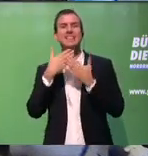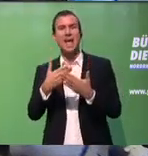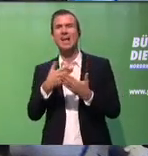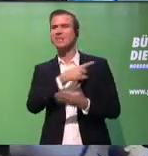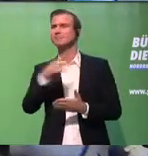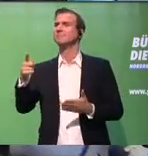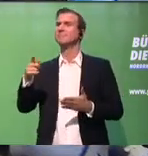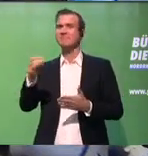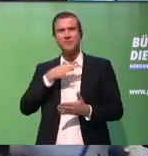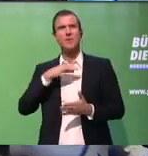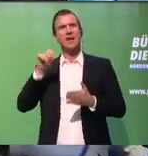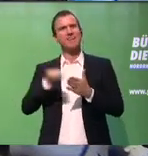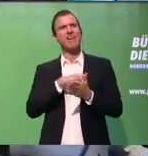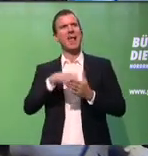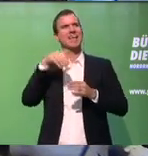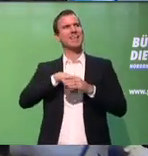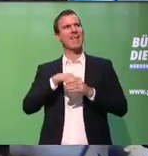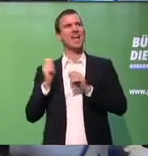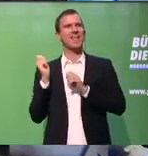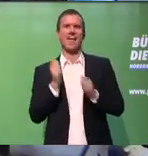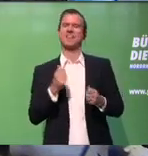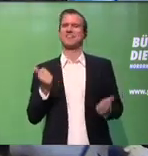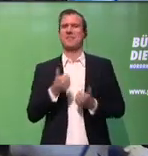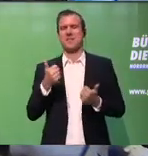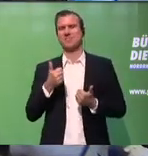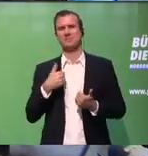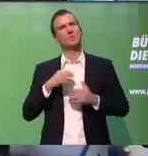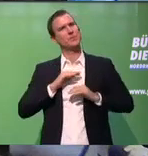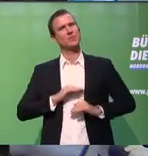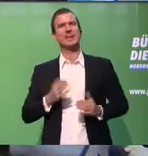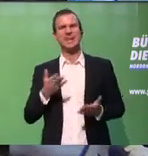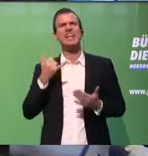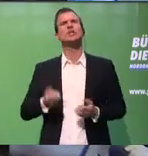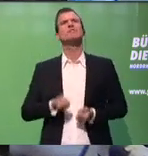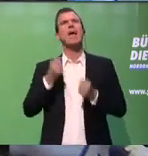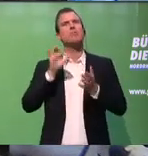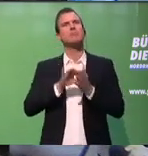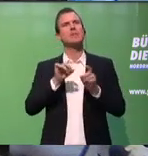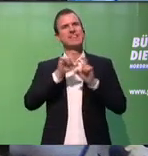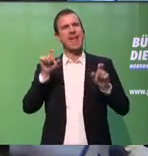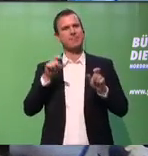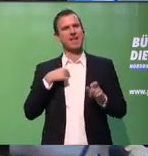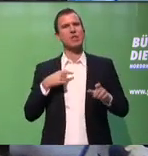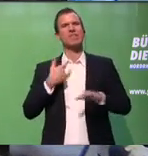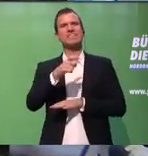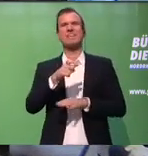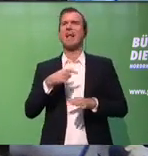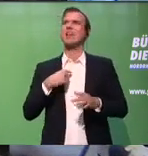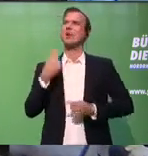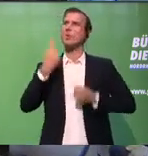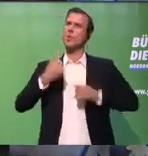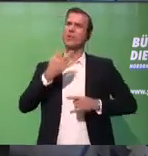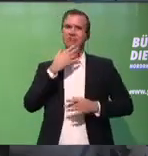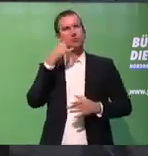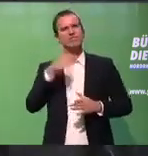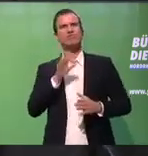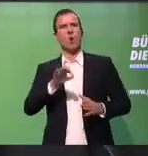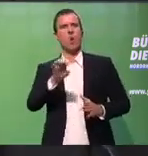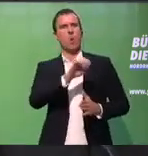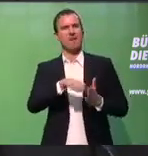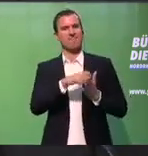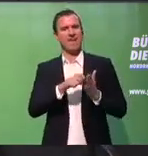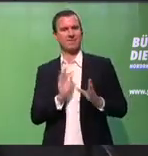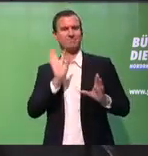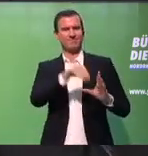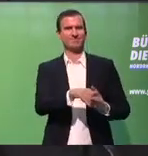breite Votum für den inhaltlichen Antrag. Das sind sozusagen jetzt dann auch die Schwerpunktthemen, mit denen wir als NRW-Grüne in diese Europawahl gehen wollen. Und